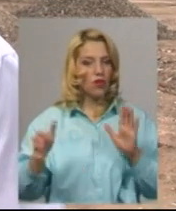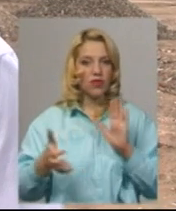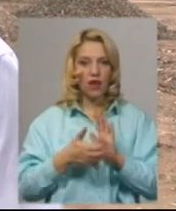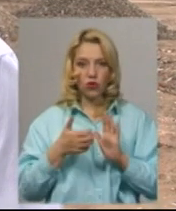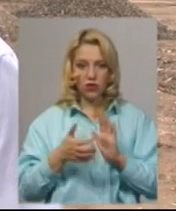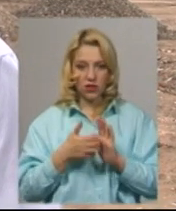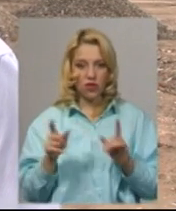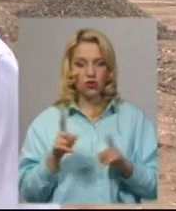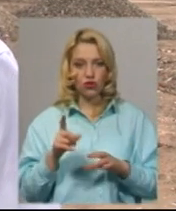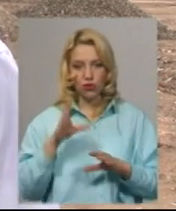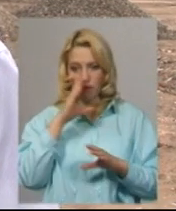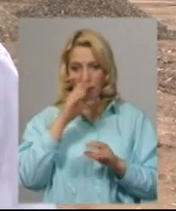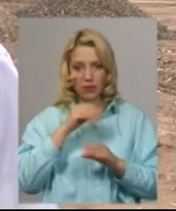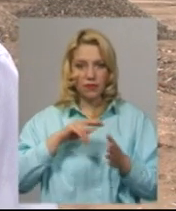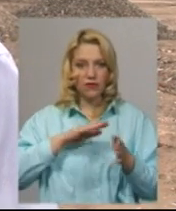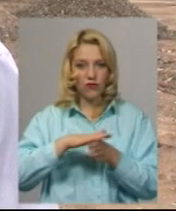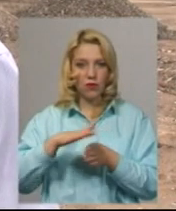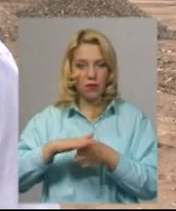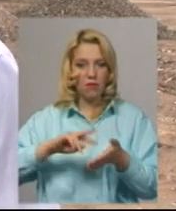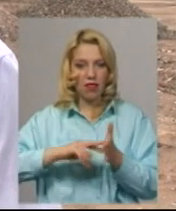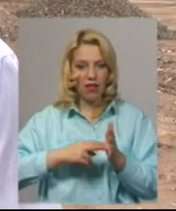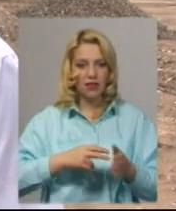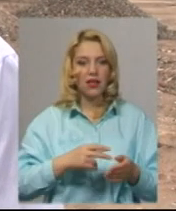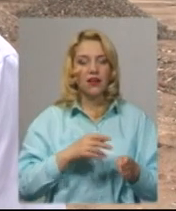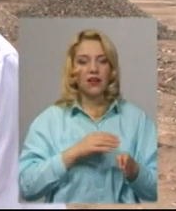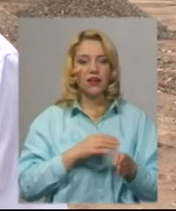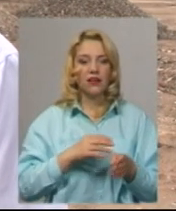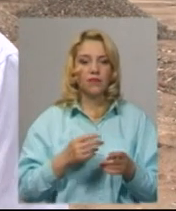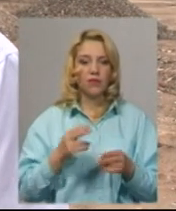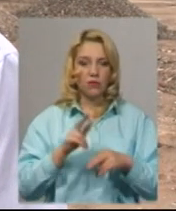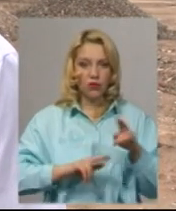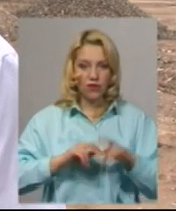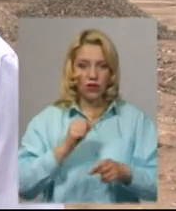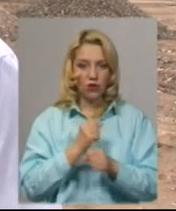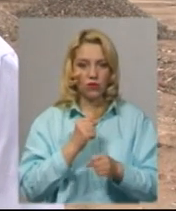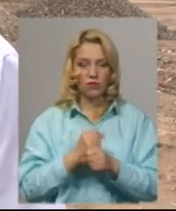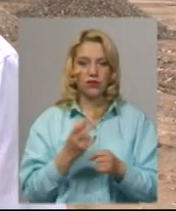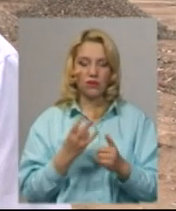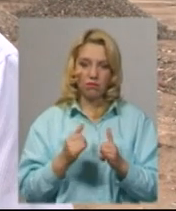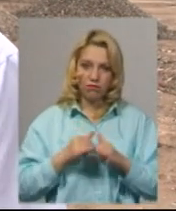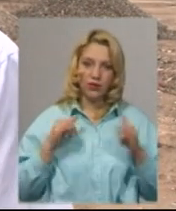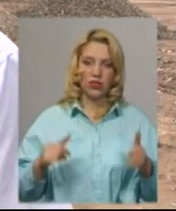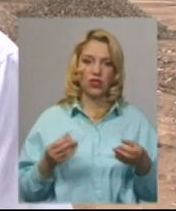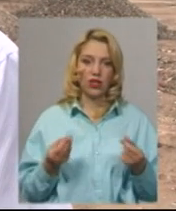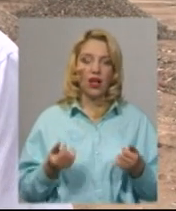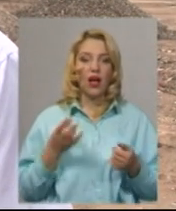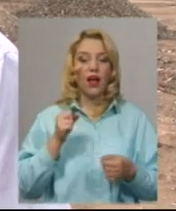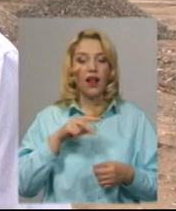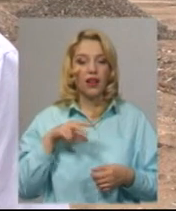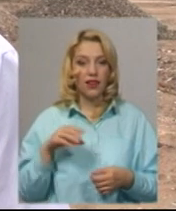вкластися в планові показники терміни виконання будівельних робіт, необхідно було значно більше, але